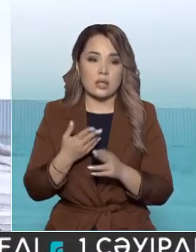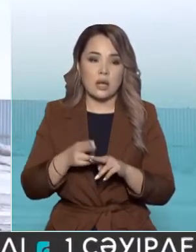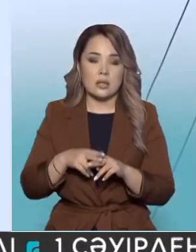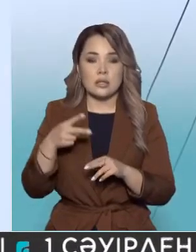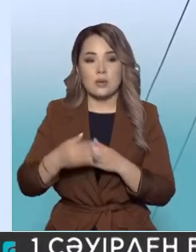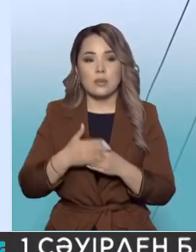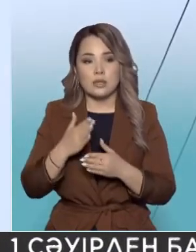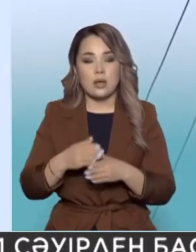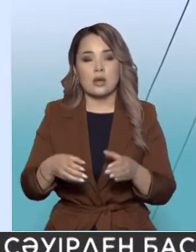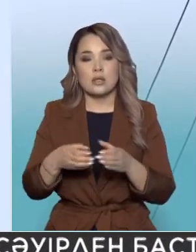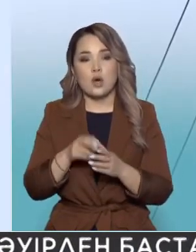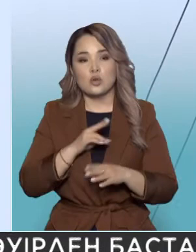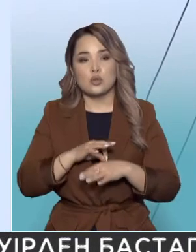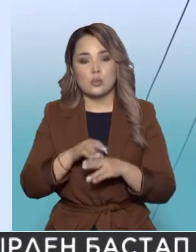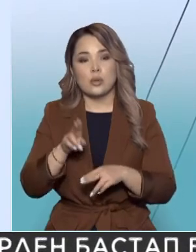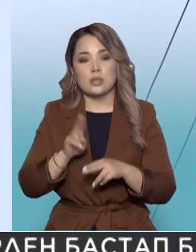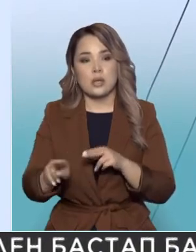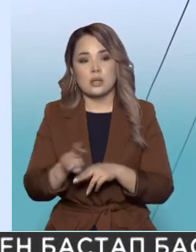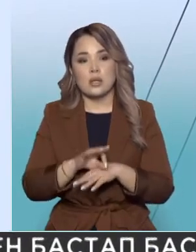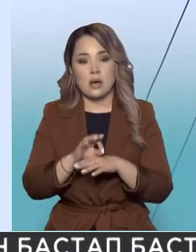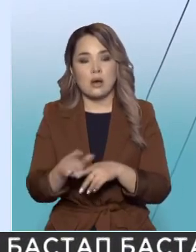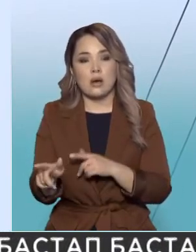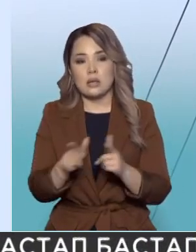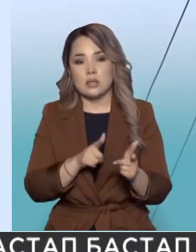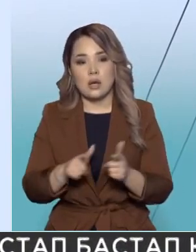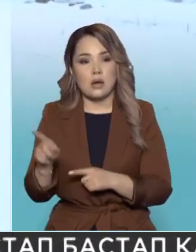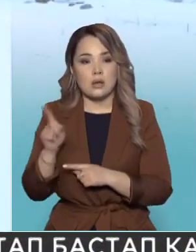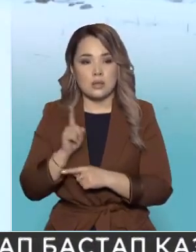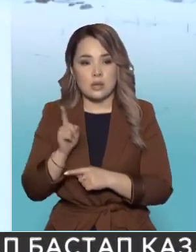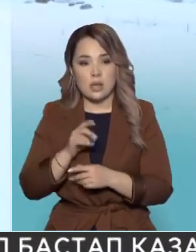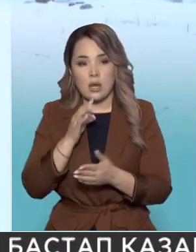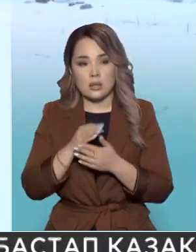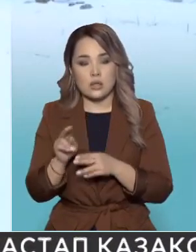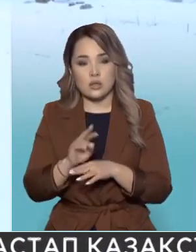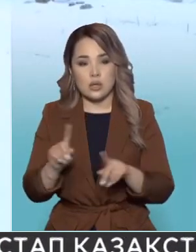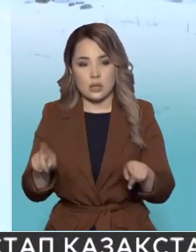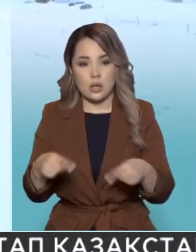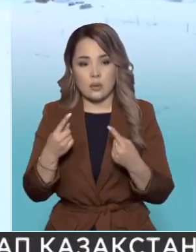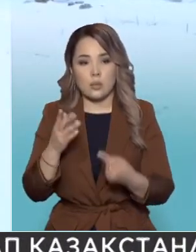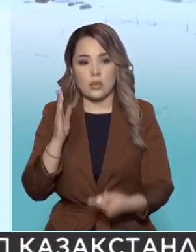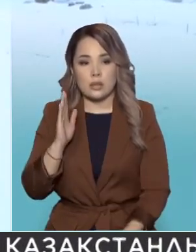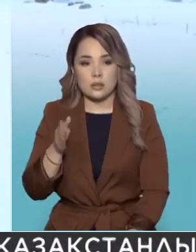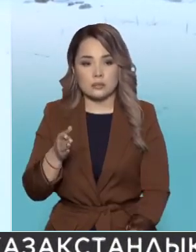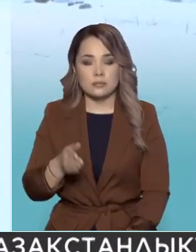абонент жөндеу жұмыстарының аяқталуын әлі күтіп отыр. Желілер қалпына келтіріліп жатыр.